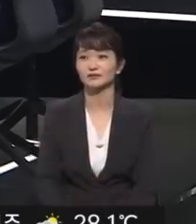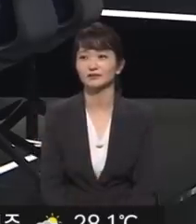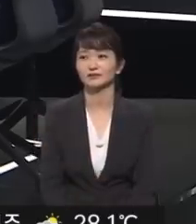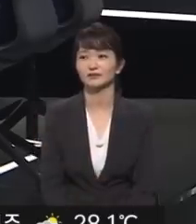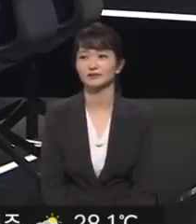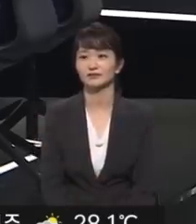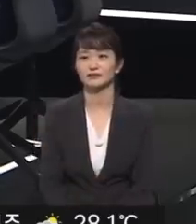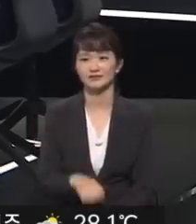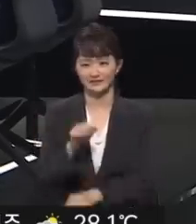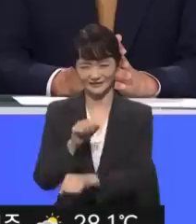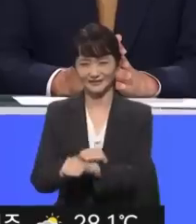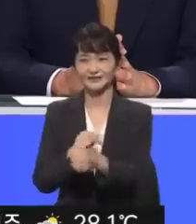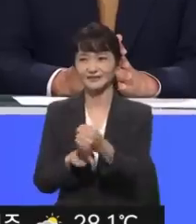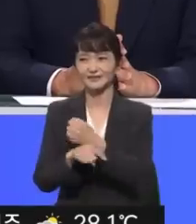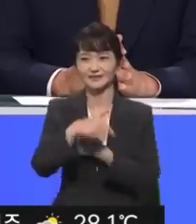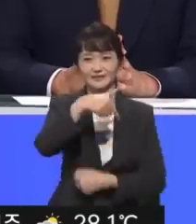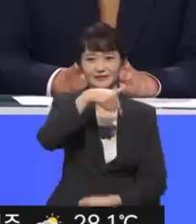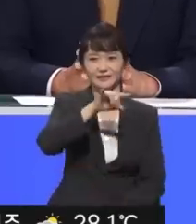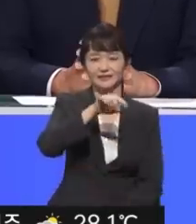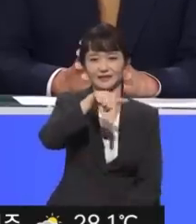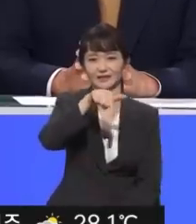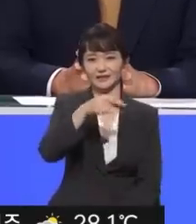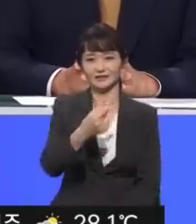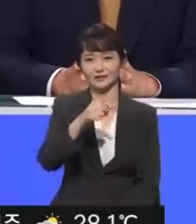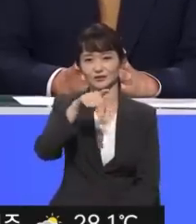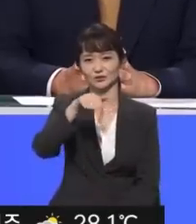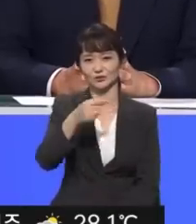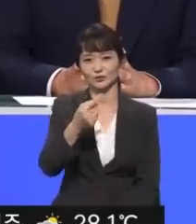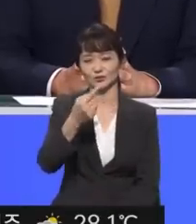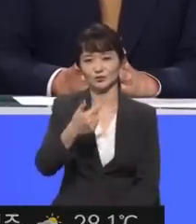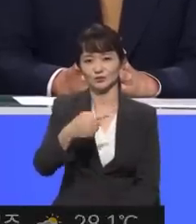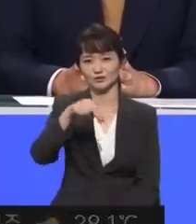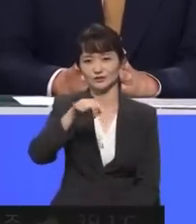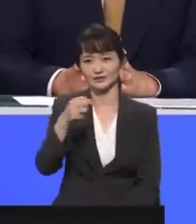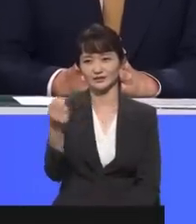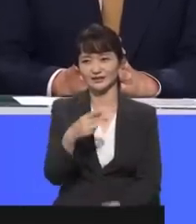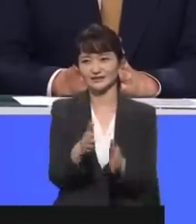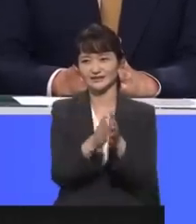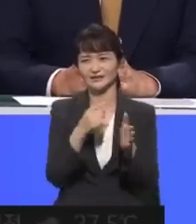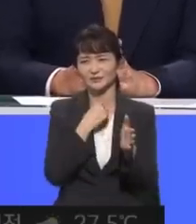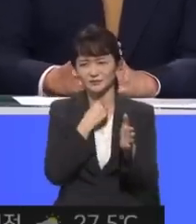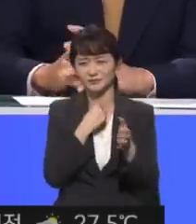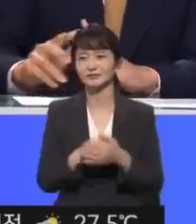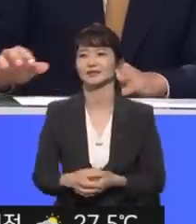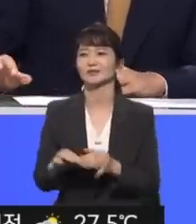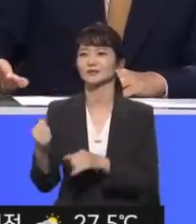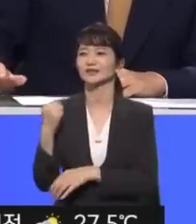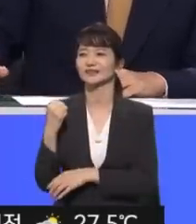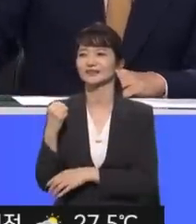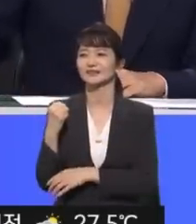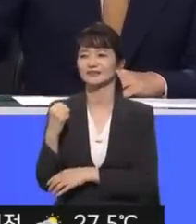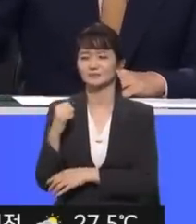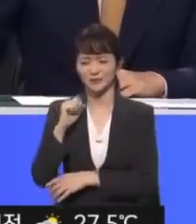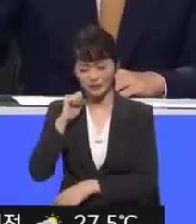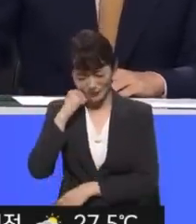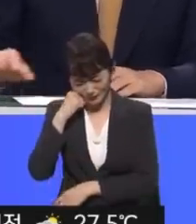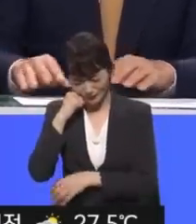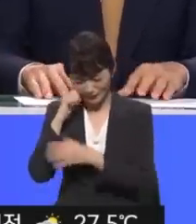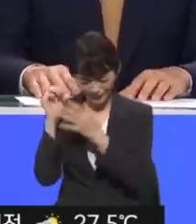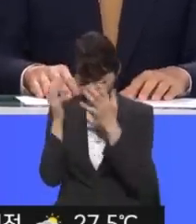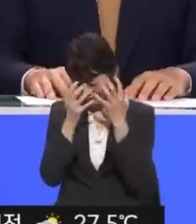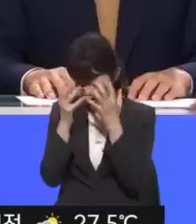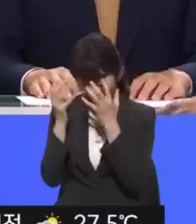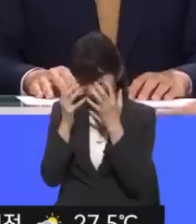잘 안되지만 개그콘서트를 부활시키고 자는게 제 뜻입니다 알겠습니다 지금 당이 전단이 안 이상을 당을 부활 시켜야